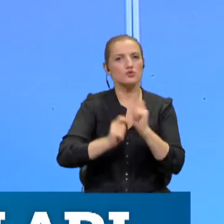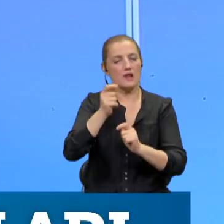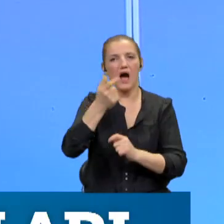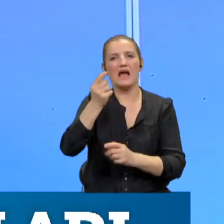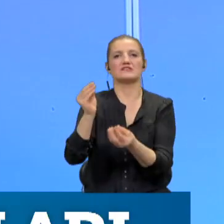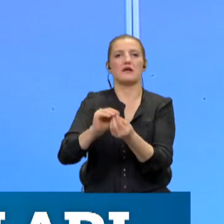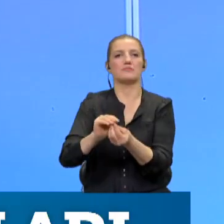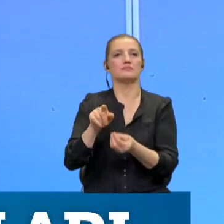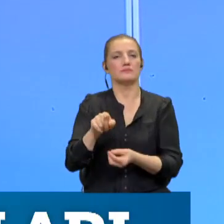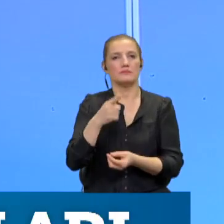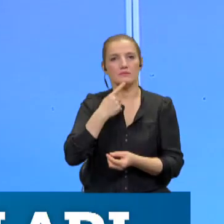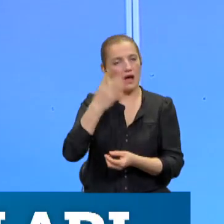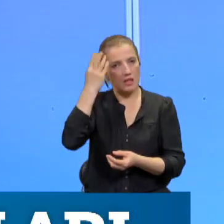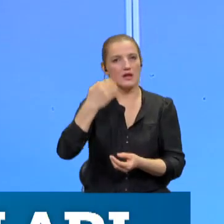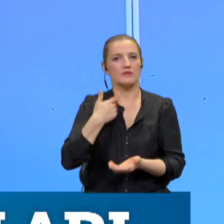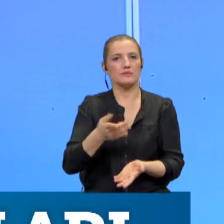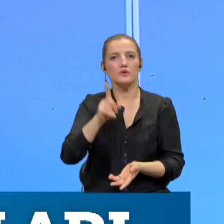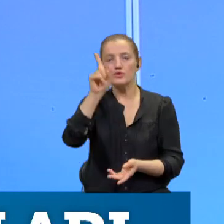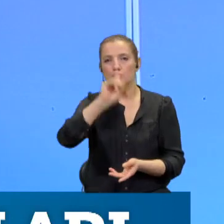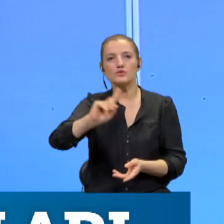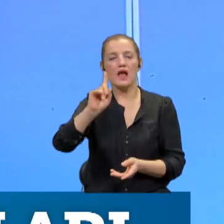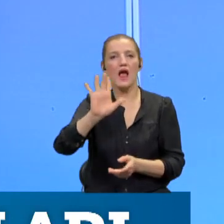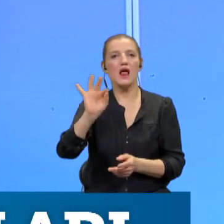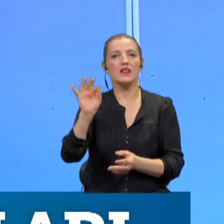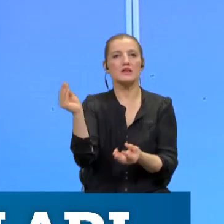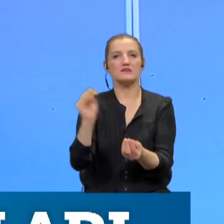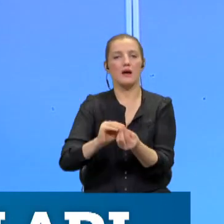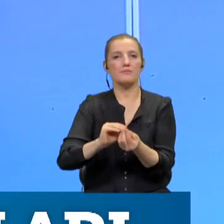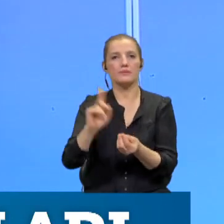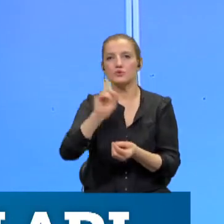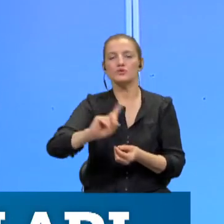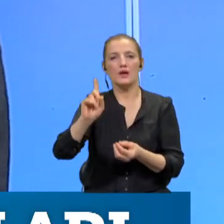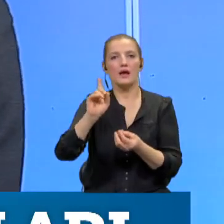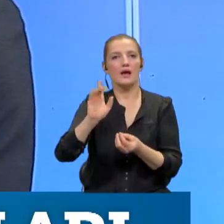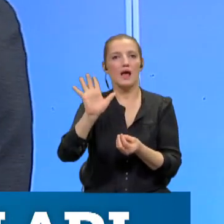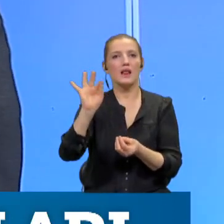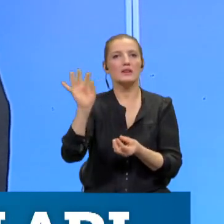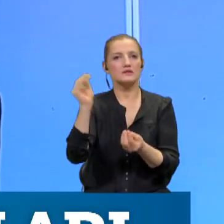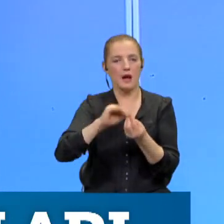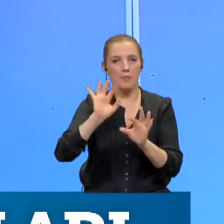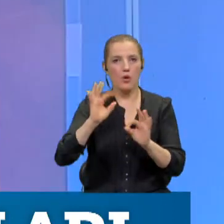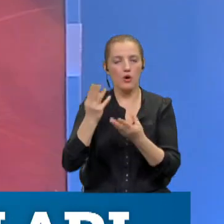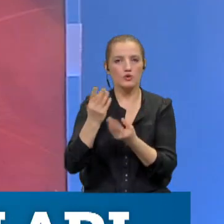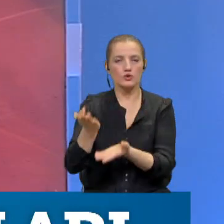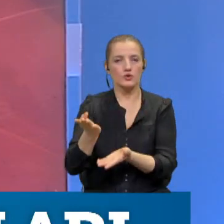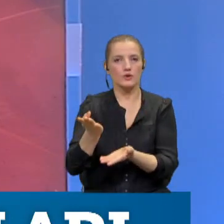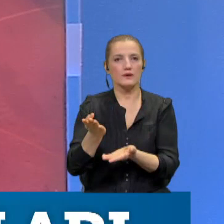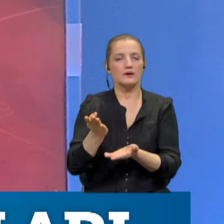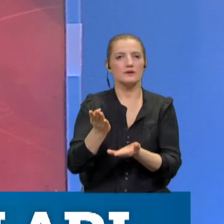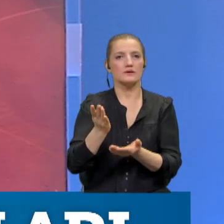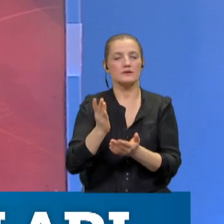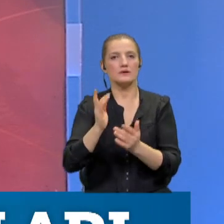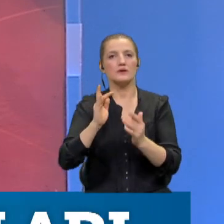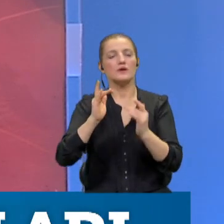Azam yaptın var ama 100 de 50 yapsın ne olacak yani bundan daha büyük bir zammı olur abi kendi yazam